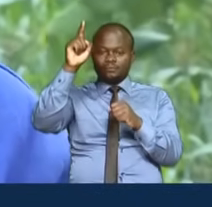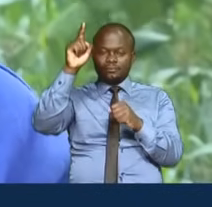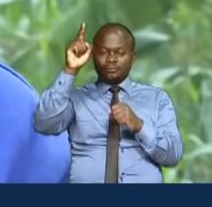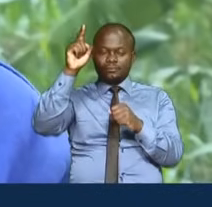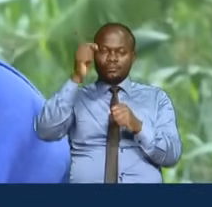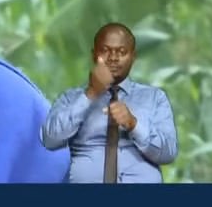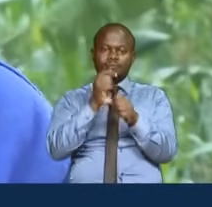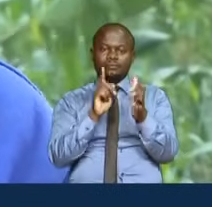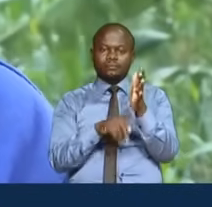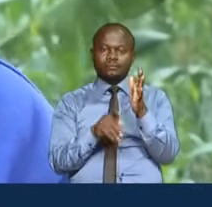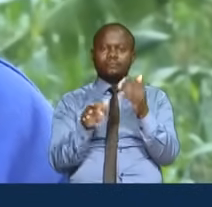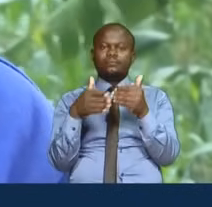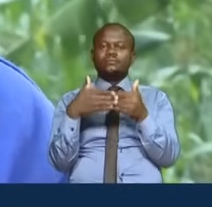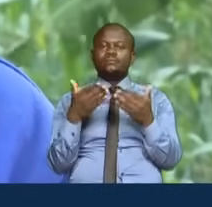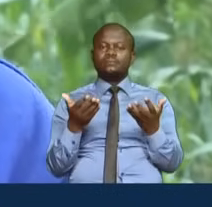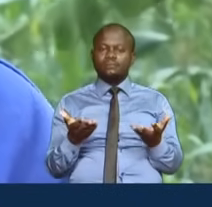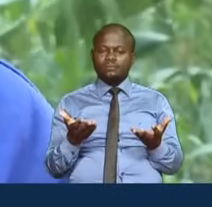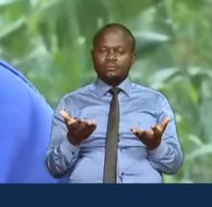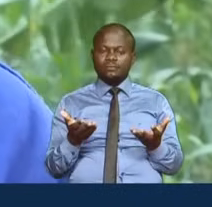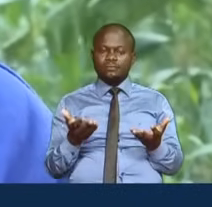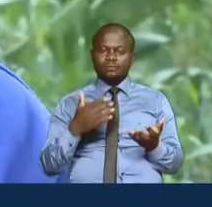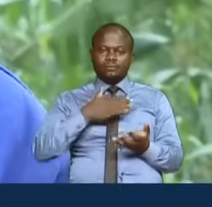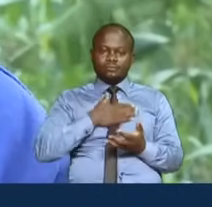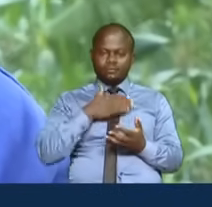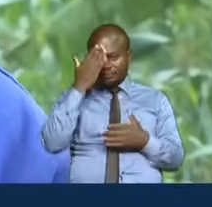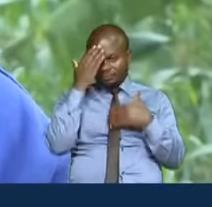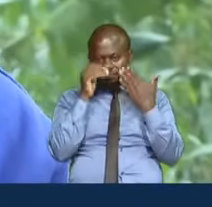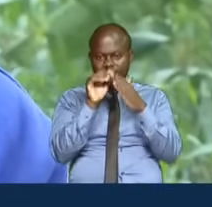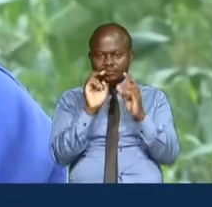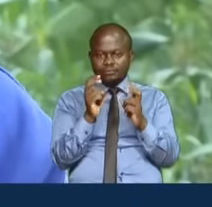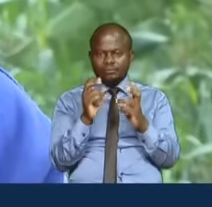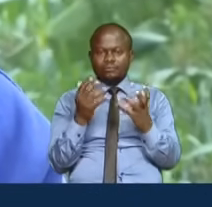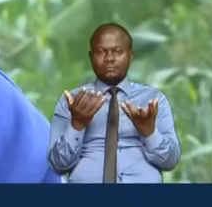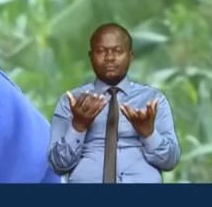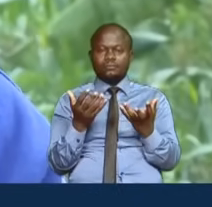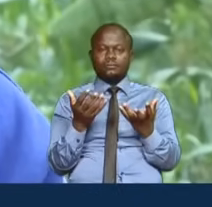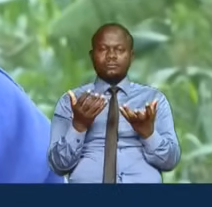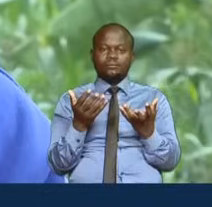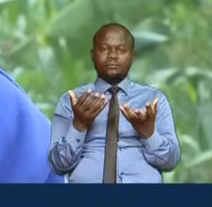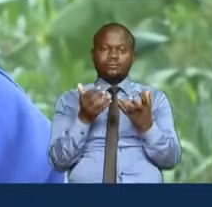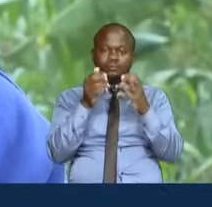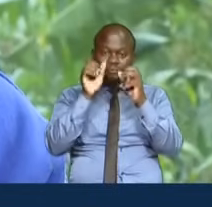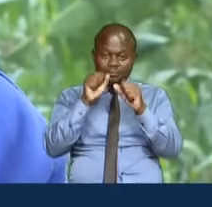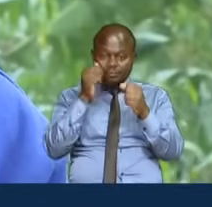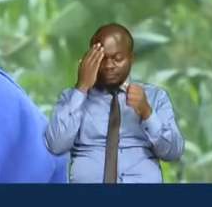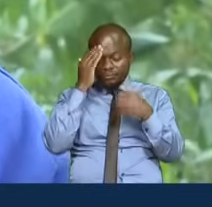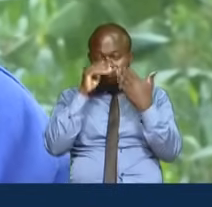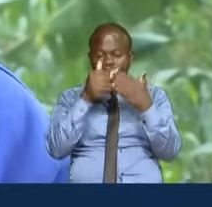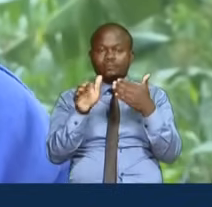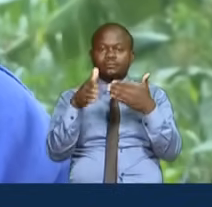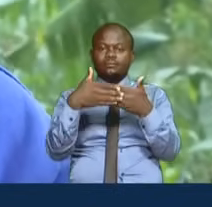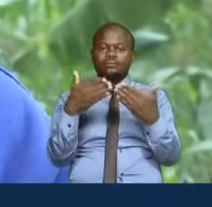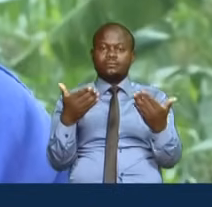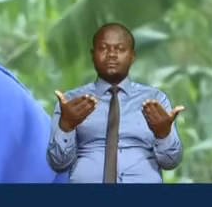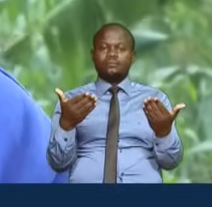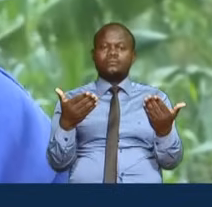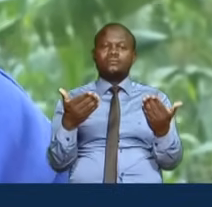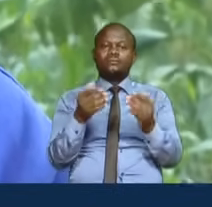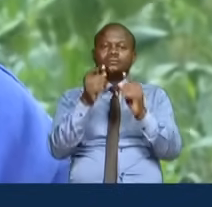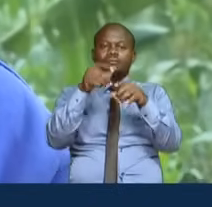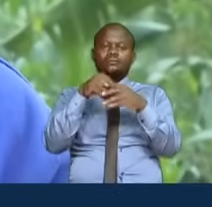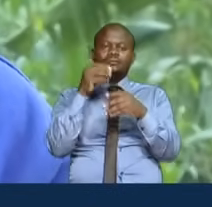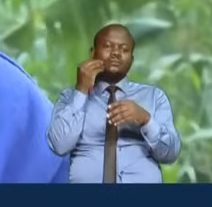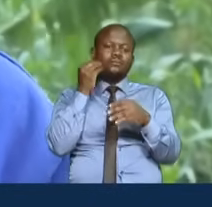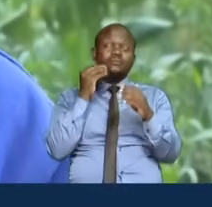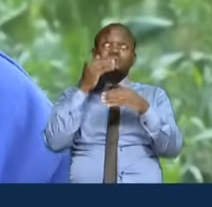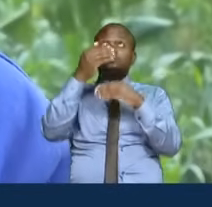gute afunga umuriro. Njyewe rero kugira ngo mbashe kumenya ko bawukupye, nuko nageze mu rugo ngiye